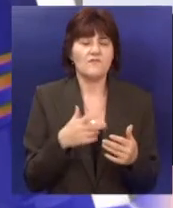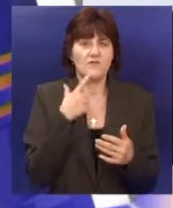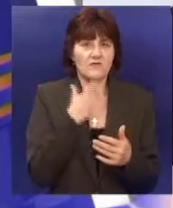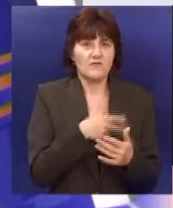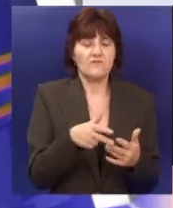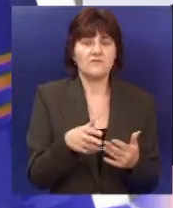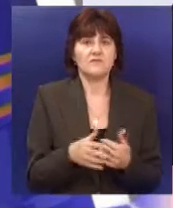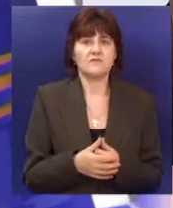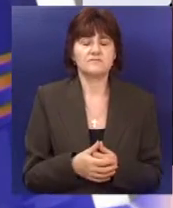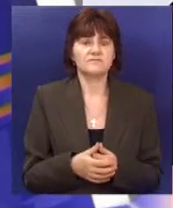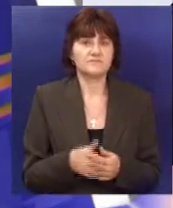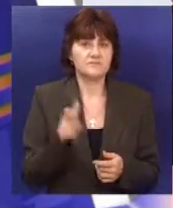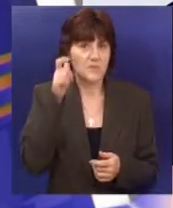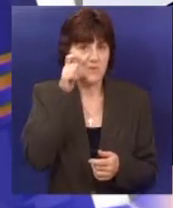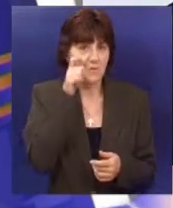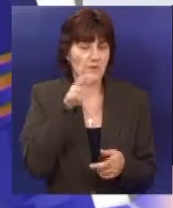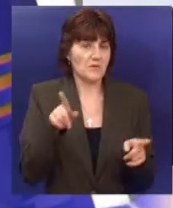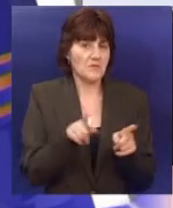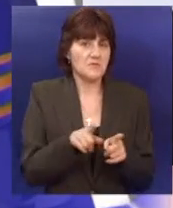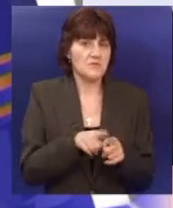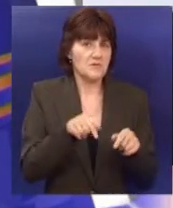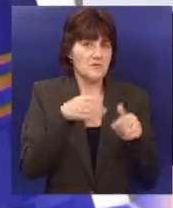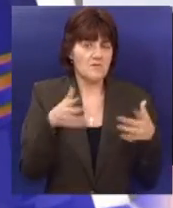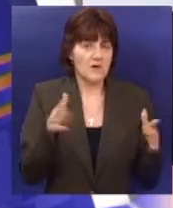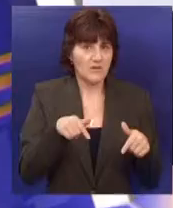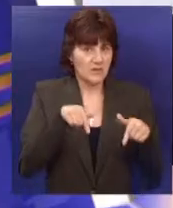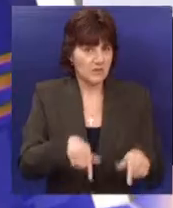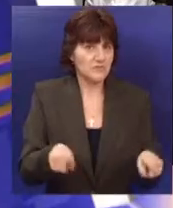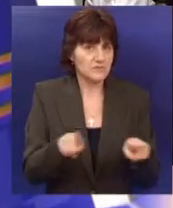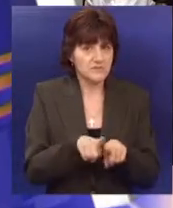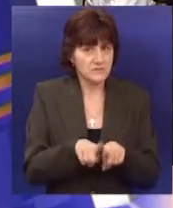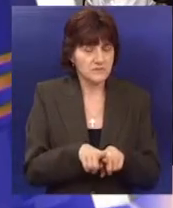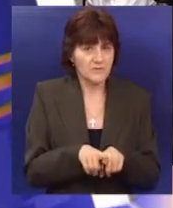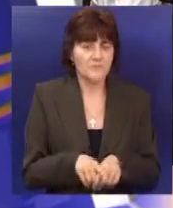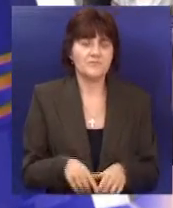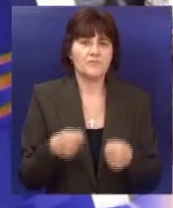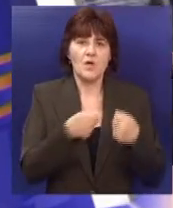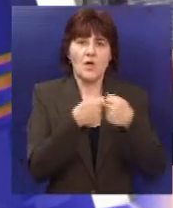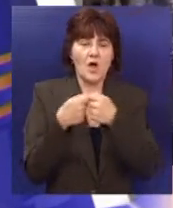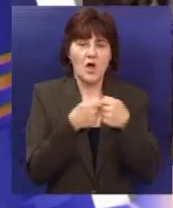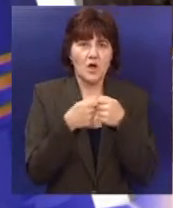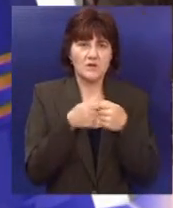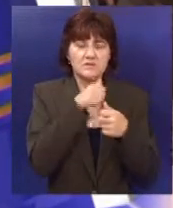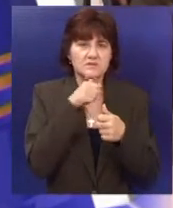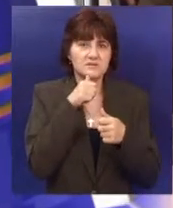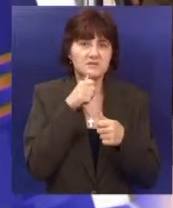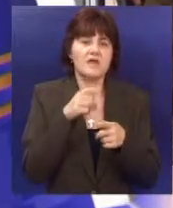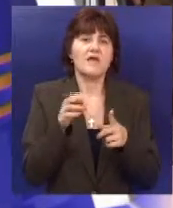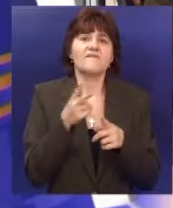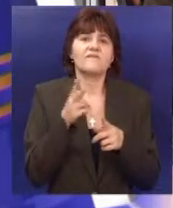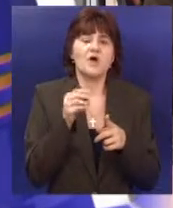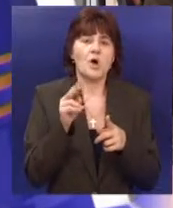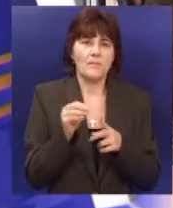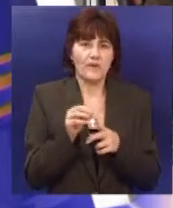vidim pored celog Beograda ovde ovo što ne bih videla na drugom mestu. Organizatori izložbe su Galerija dr.